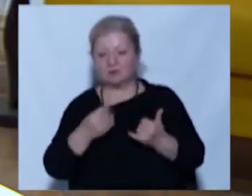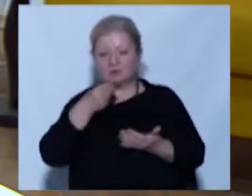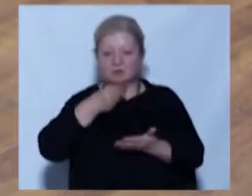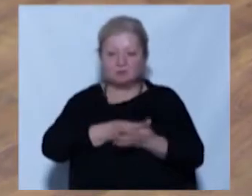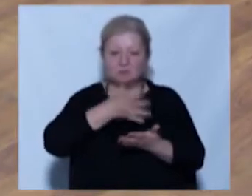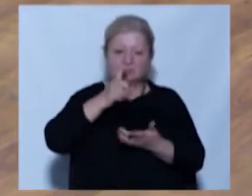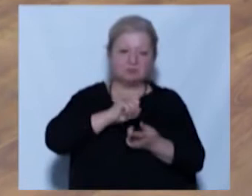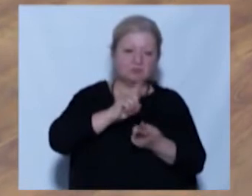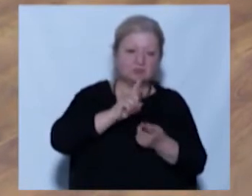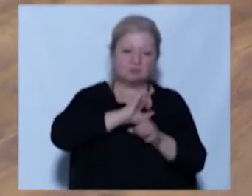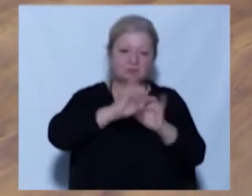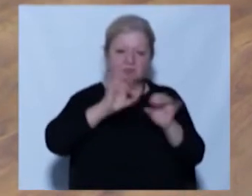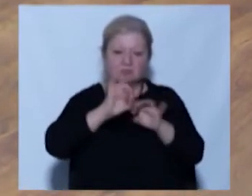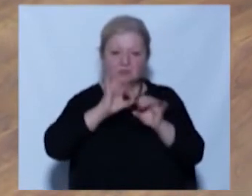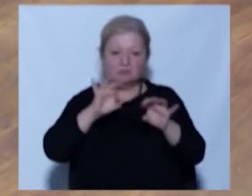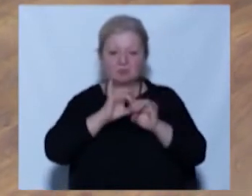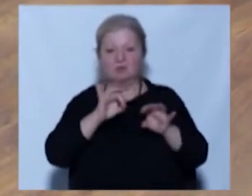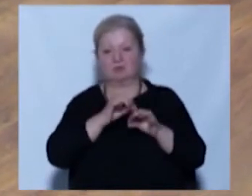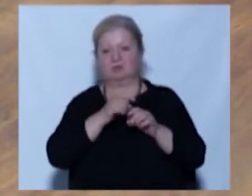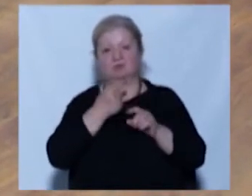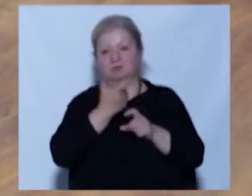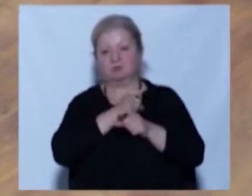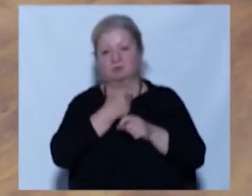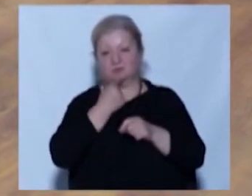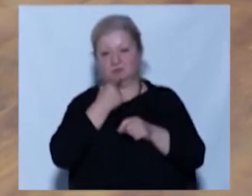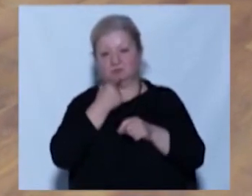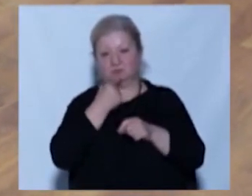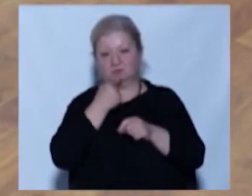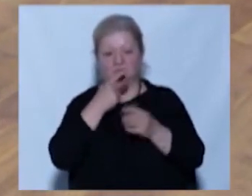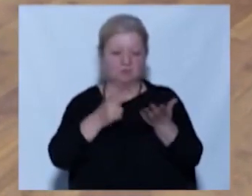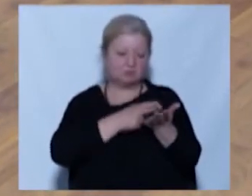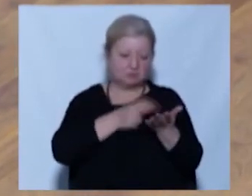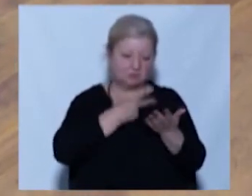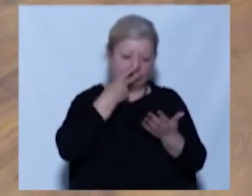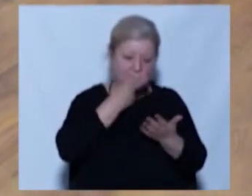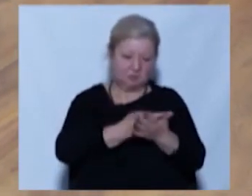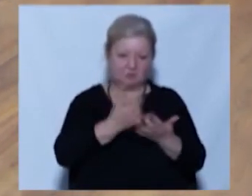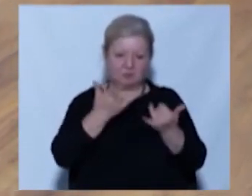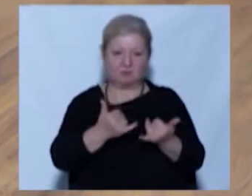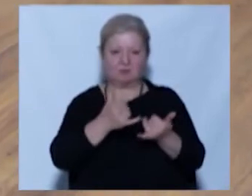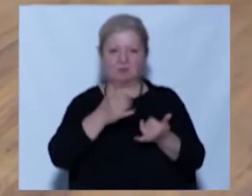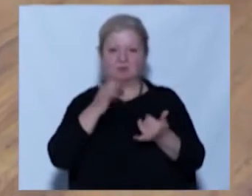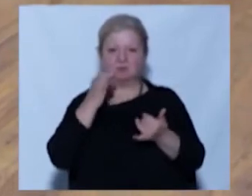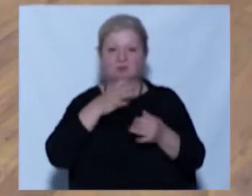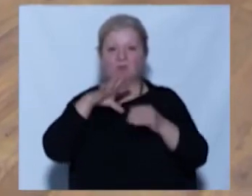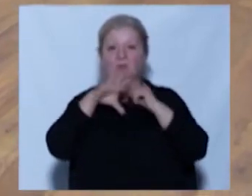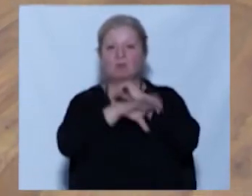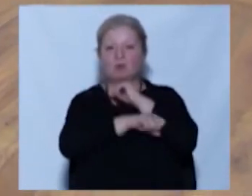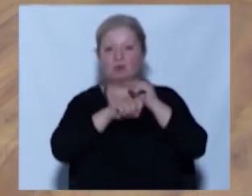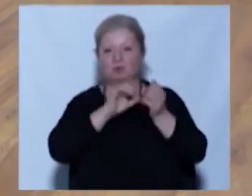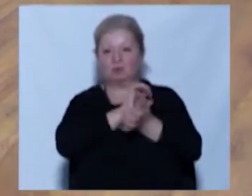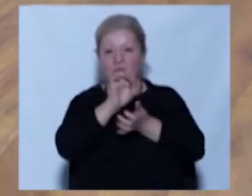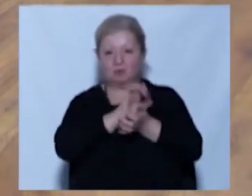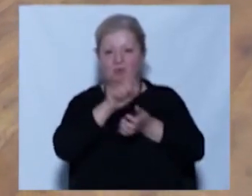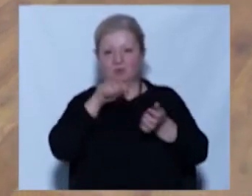დღევანდელობის შეფასება. არათუ დღევანდელობის, ჩვენი სახელმძღვანელოები, რომ გადახედოთ და უშოთ ბოლო